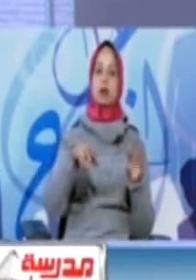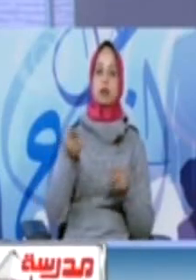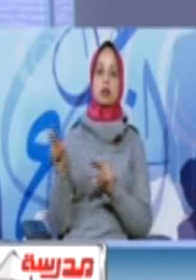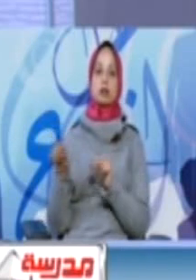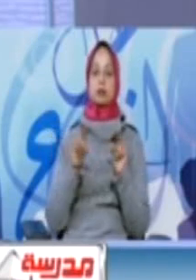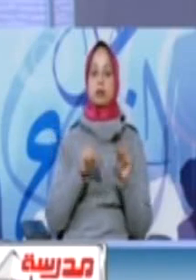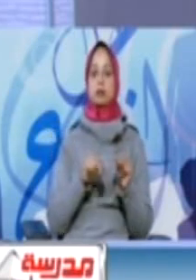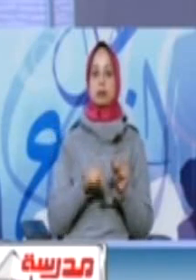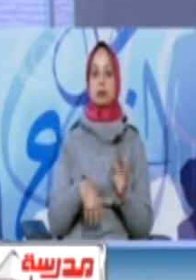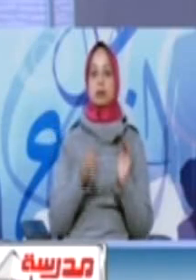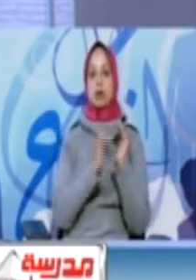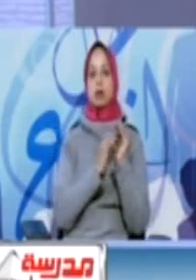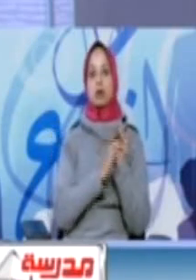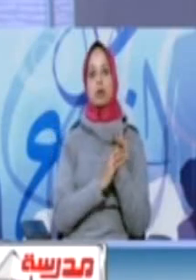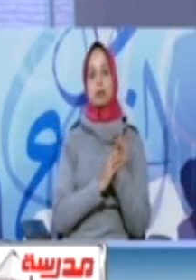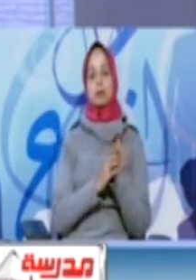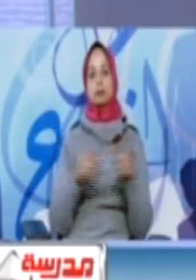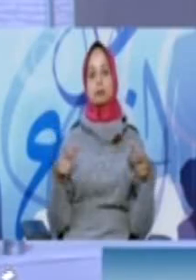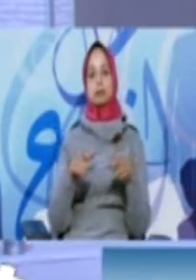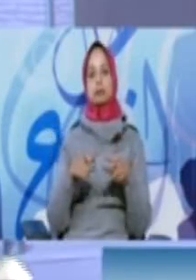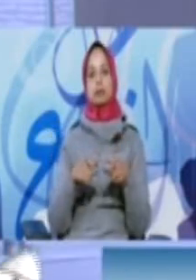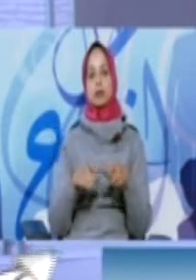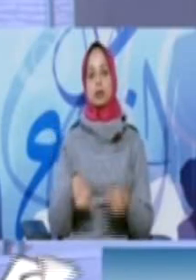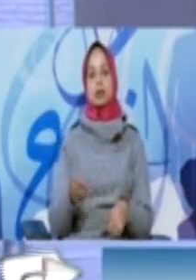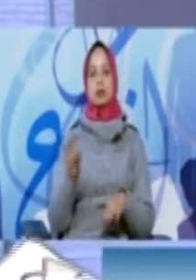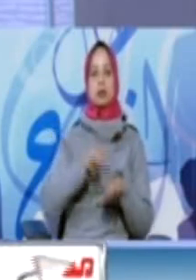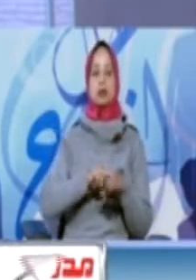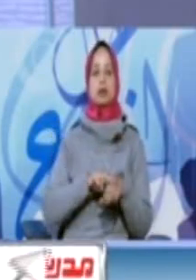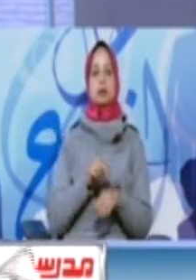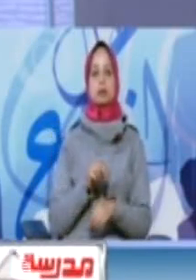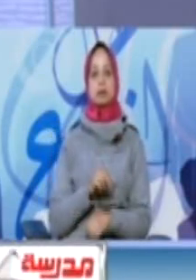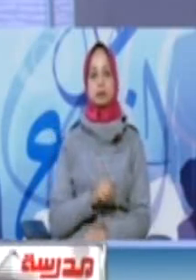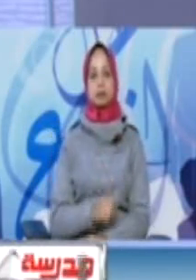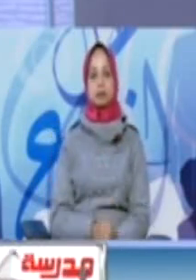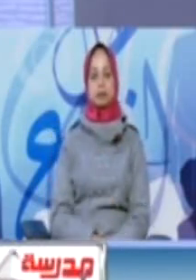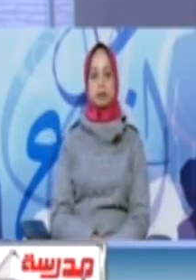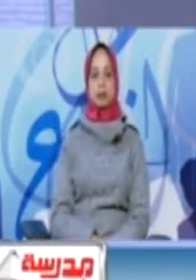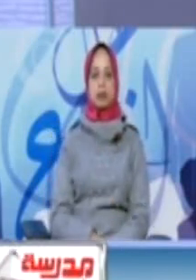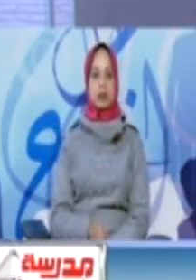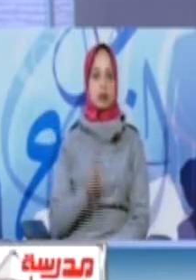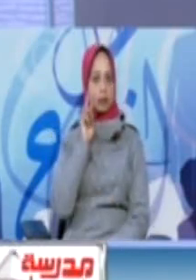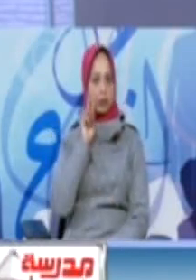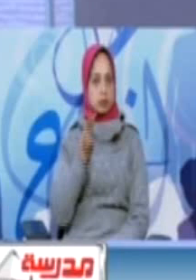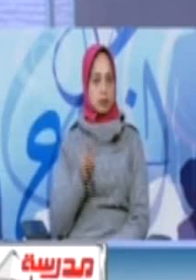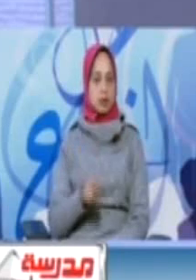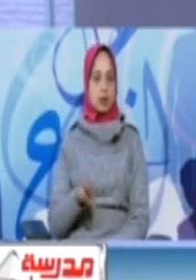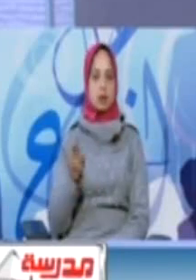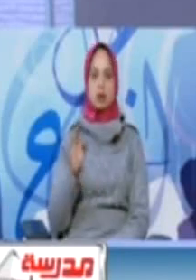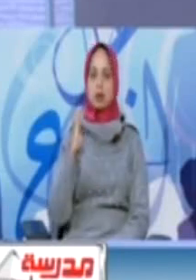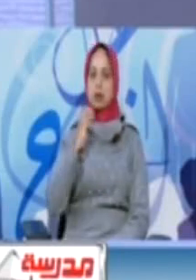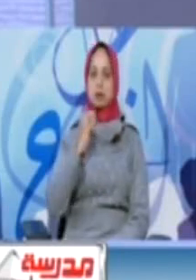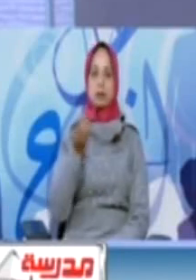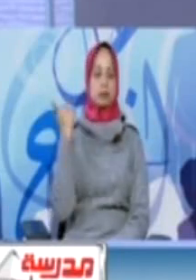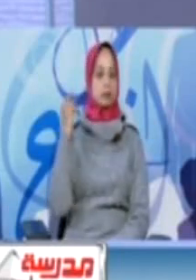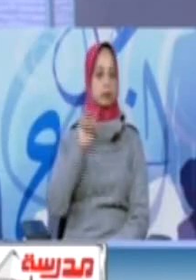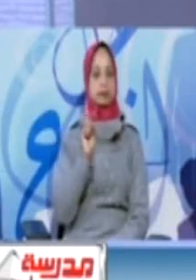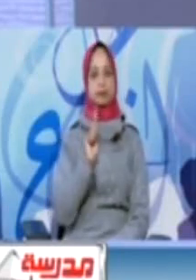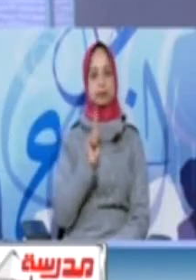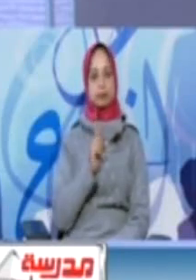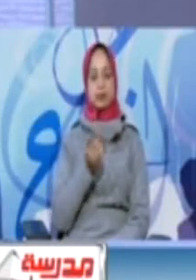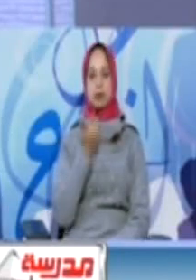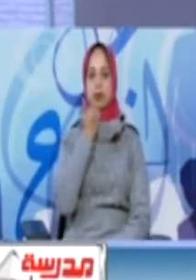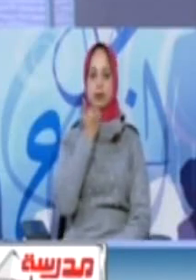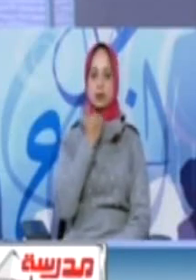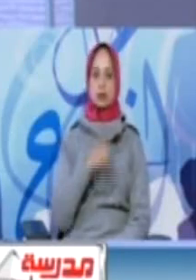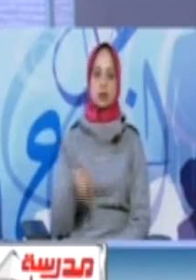حل البرلمان في نفس يوم انعقاده مره اخرى. طيب احنا ما صادفناش اي حل قبل كده. مفيش حل،